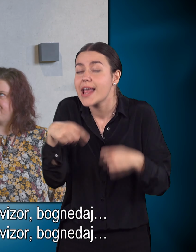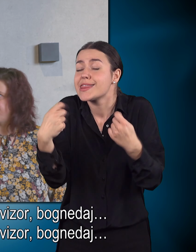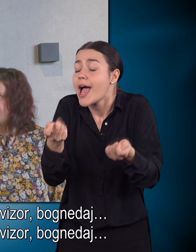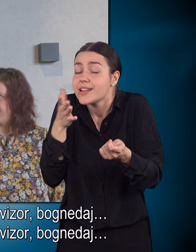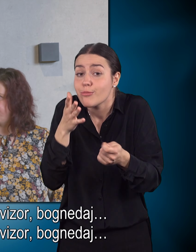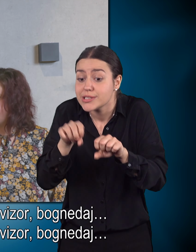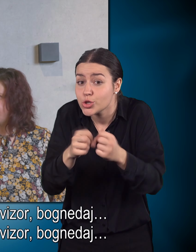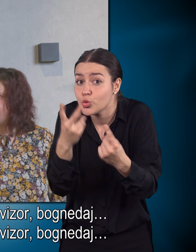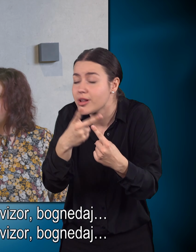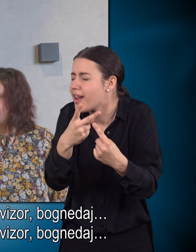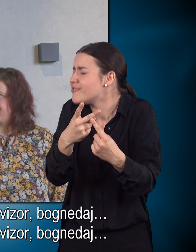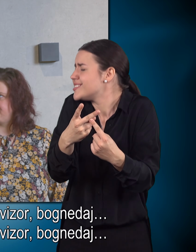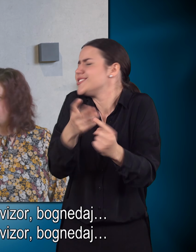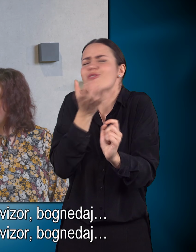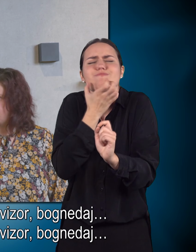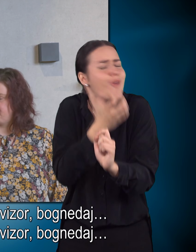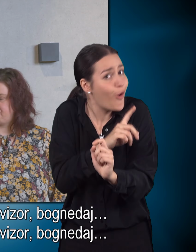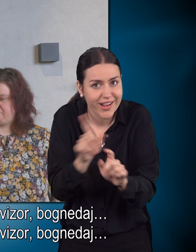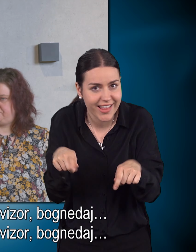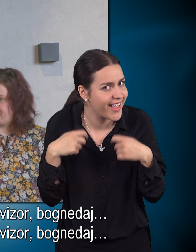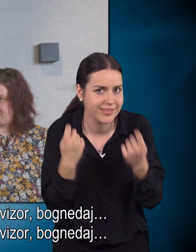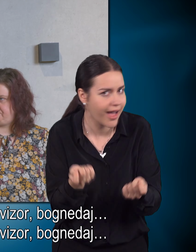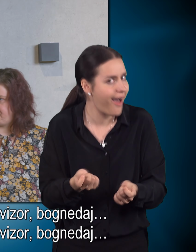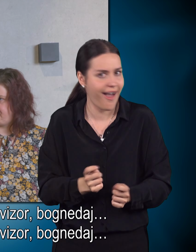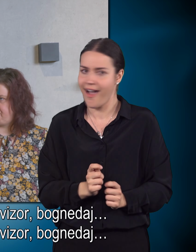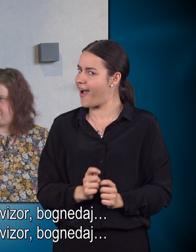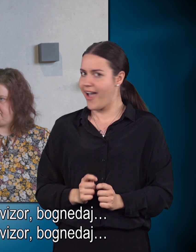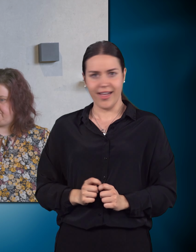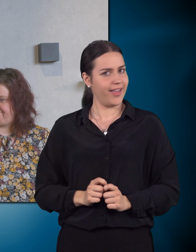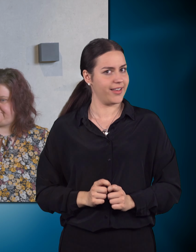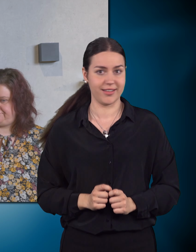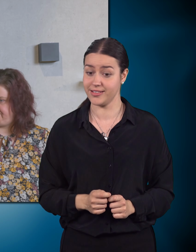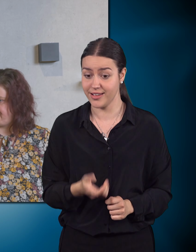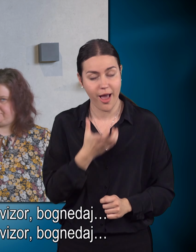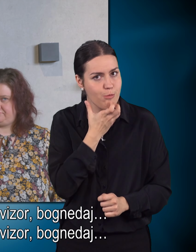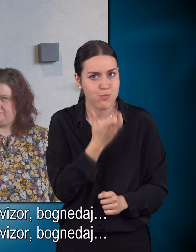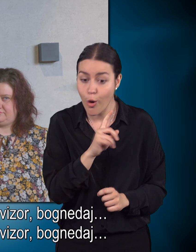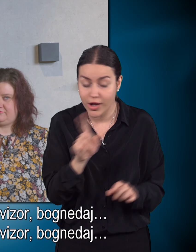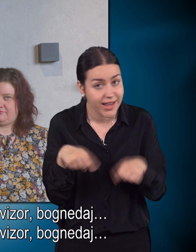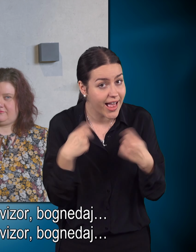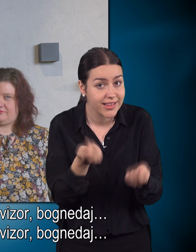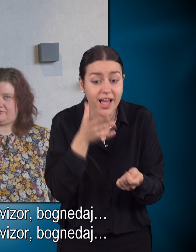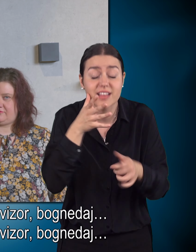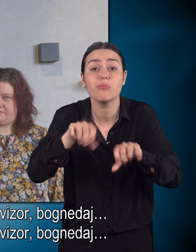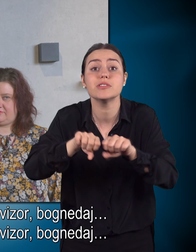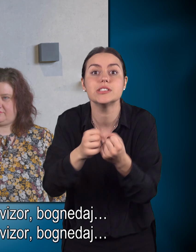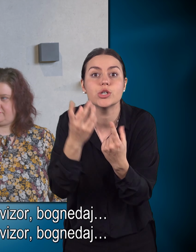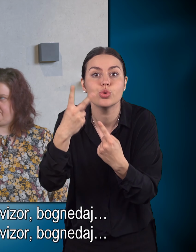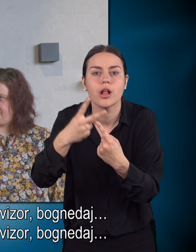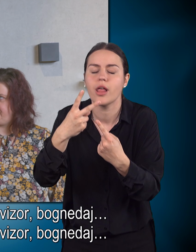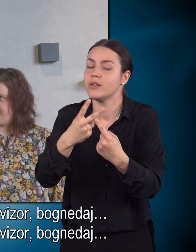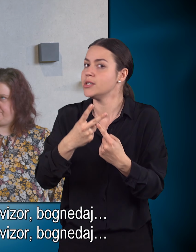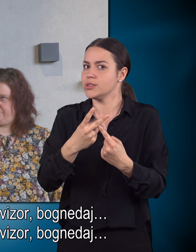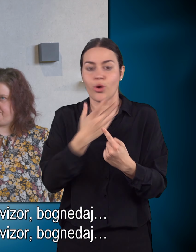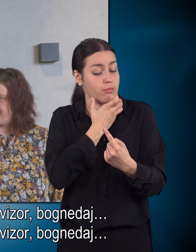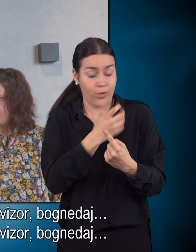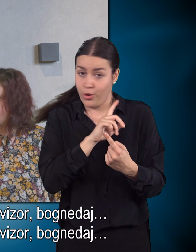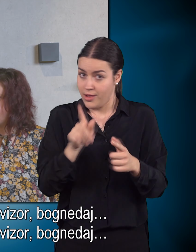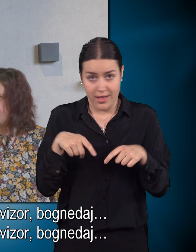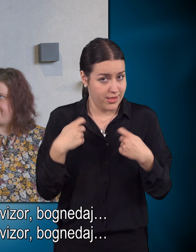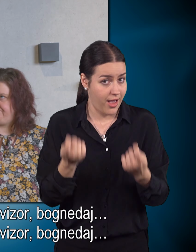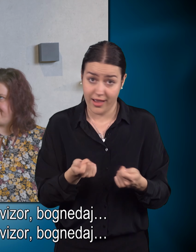Bog ne daj, da bi crklo televizor, Bog ne daj. Bog ne daj, da bi crklo